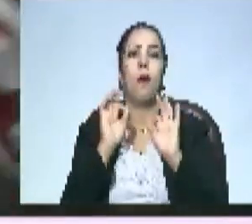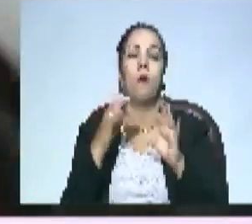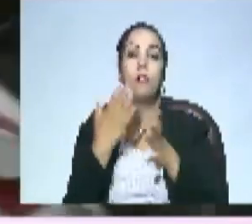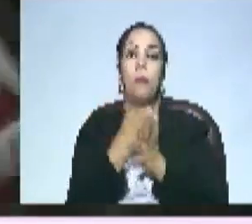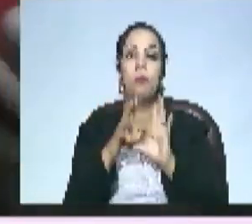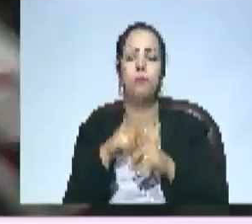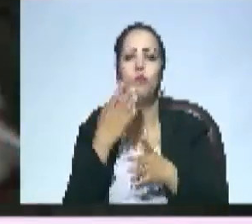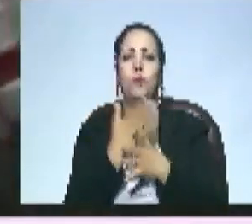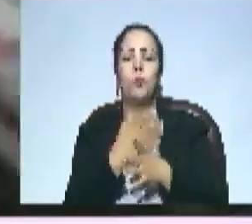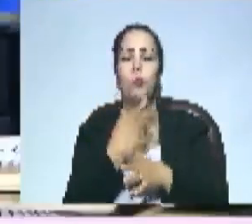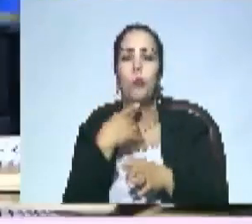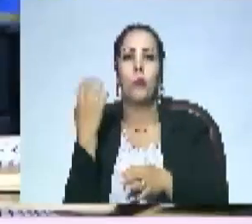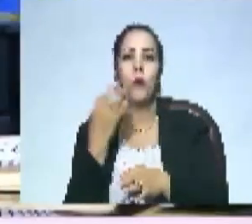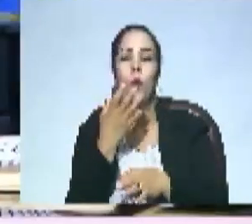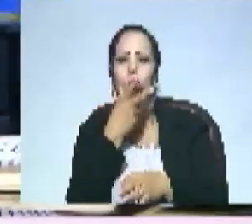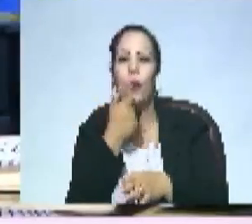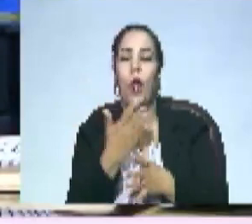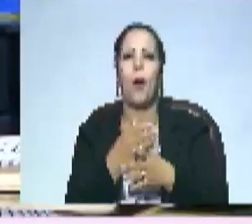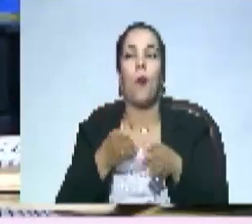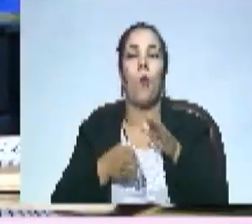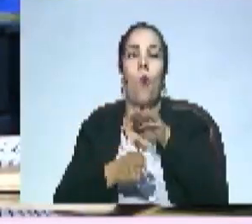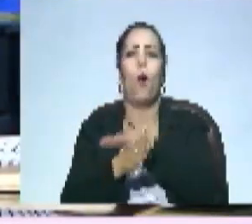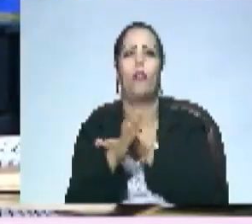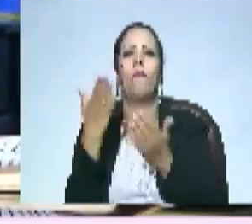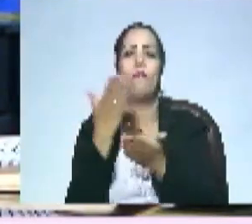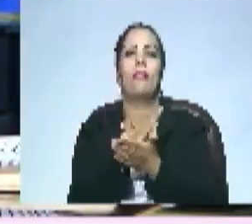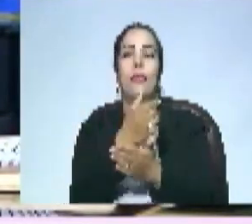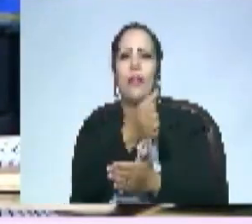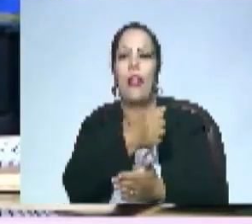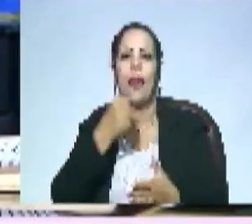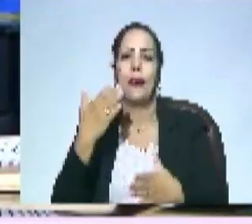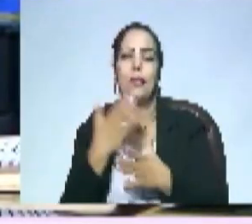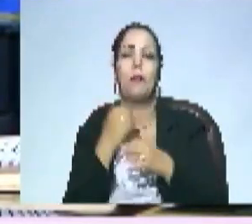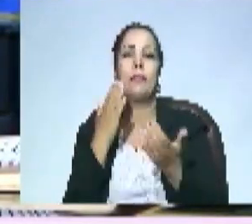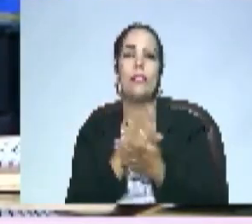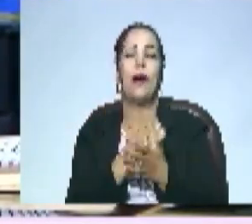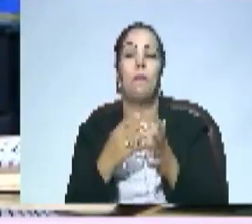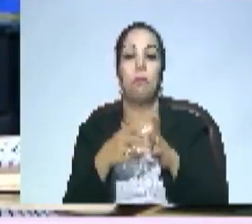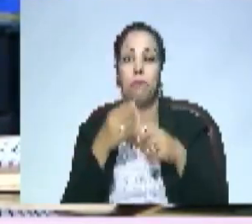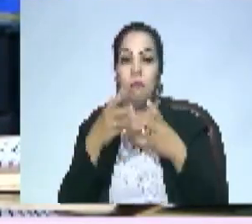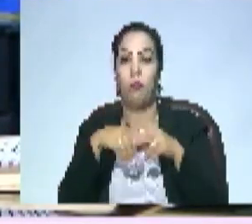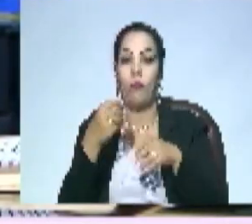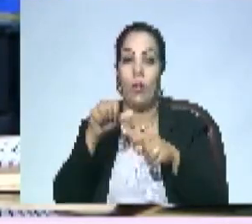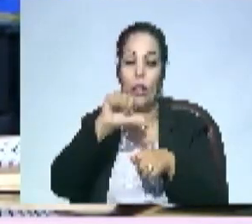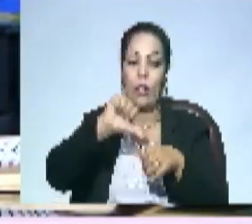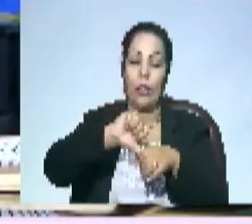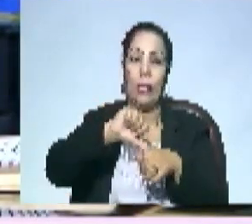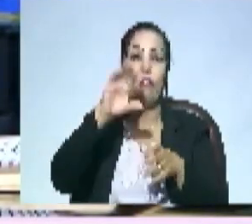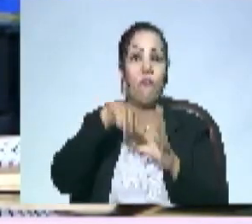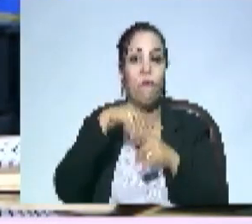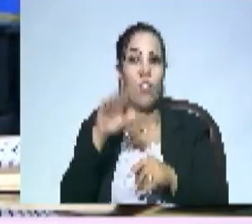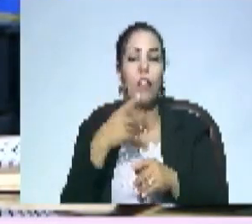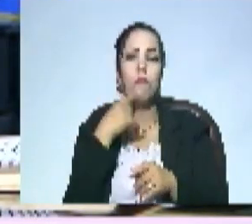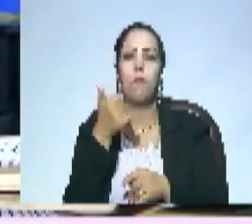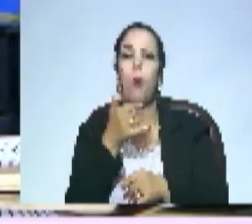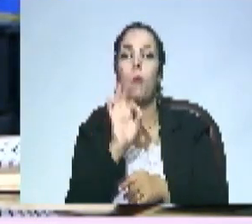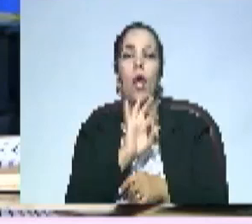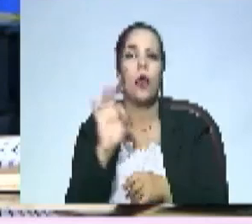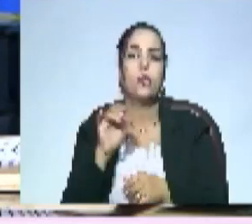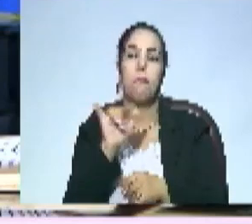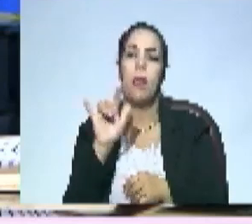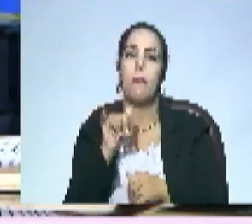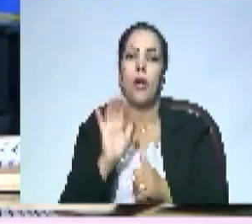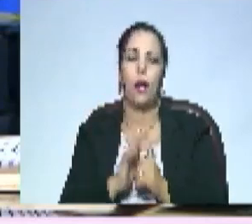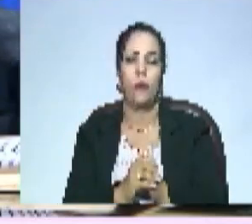قوام القشطه اللي انا عايزها واحطها تبرد في الثلاجه شويه وبعدين هطلعها احشي بيها هتبقى عظمه العظم